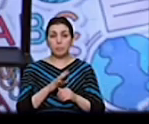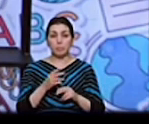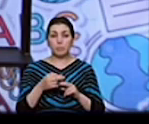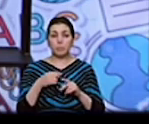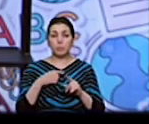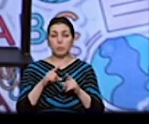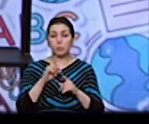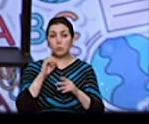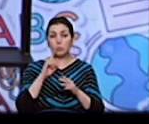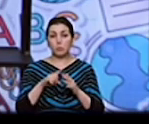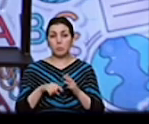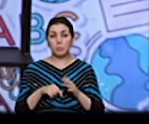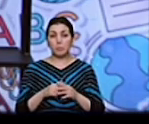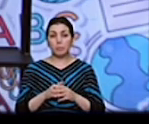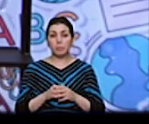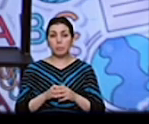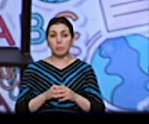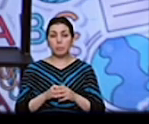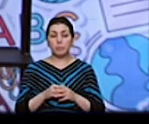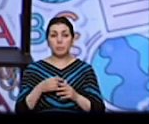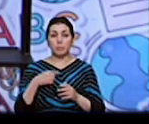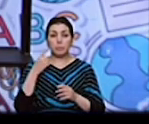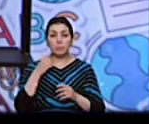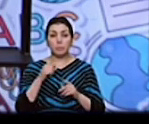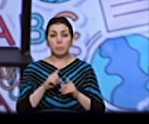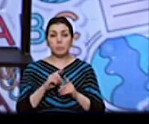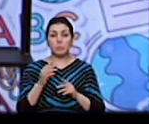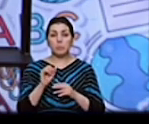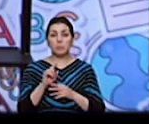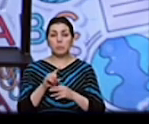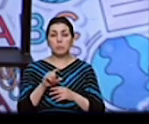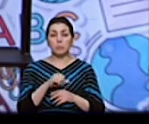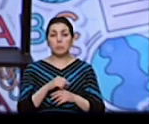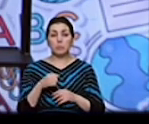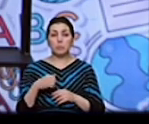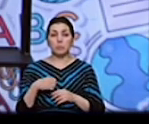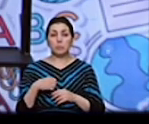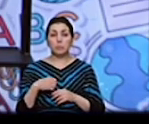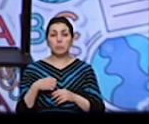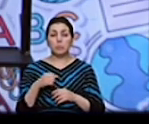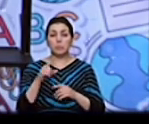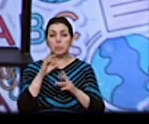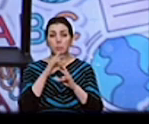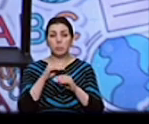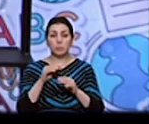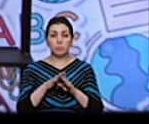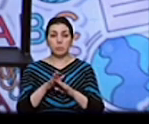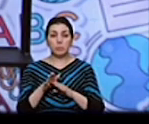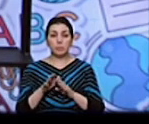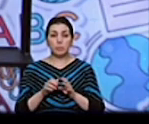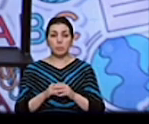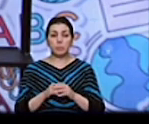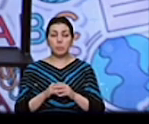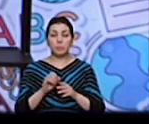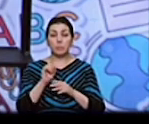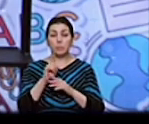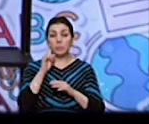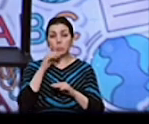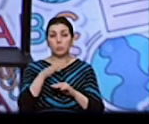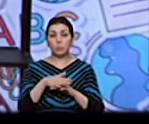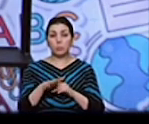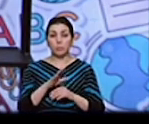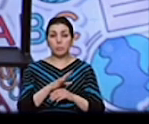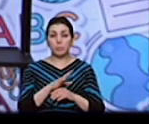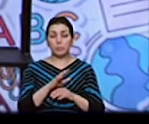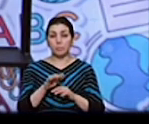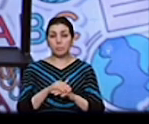saqlagansiz. Men bunga albatta ishonaman. O'ylaymanki, ushbu topshiriqni o'zingiz mustaqil bajara olasiz. Topshirig'im